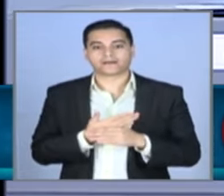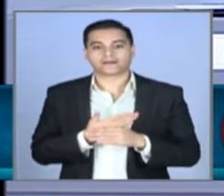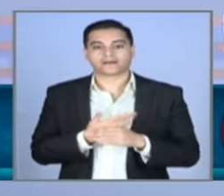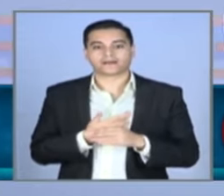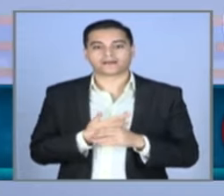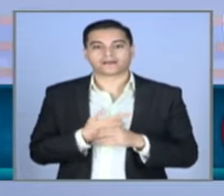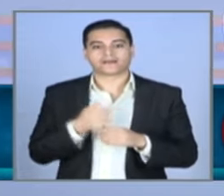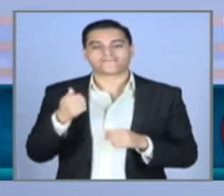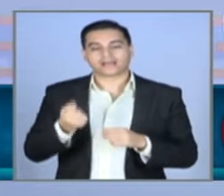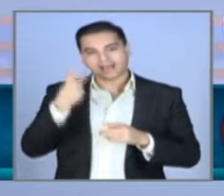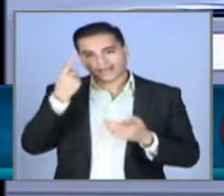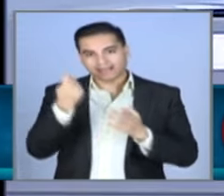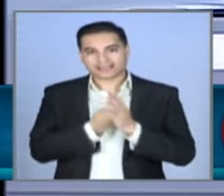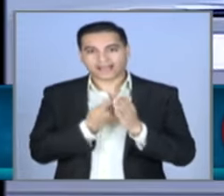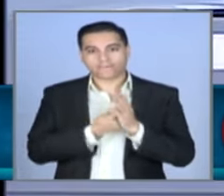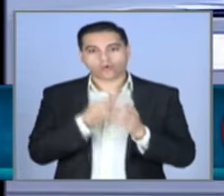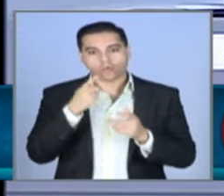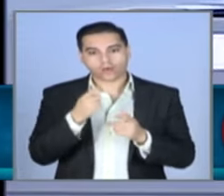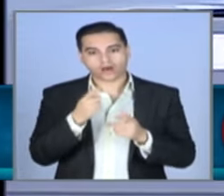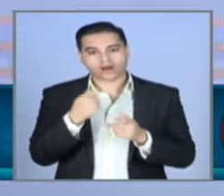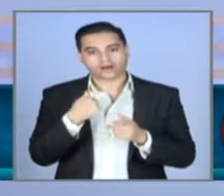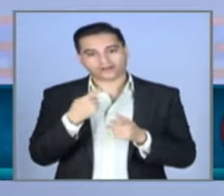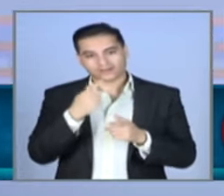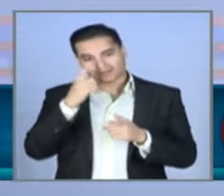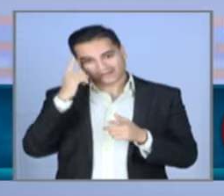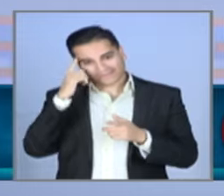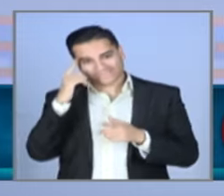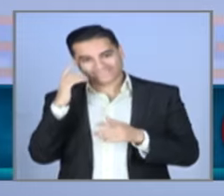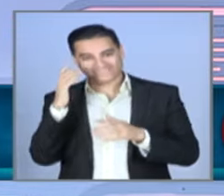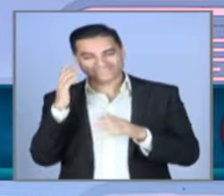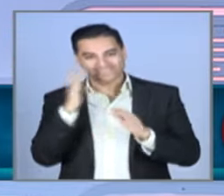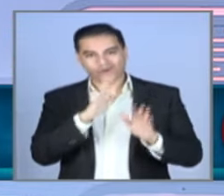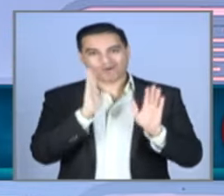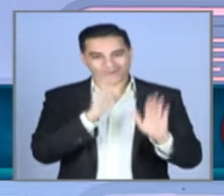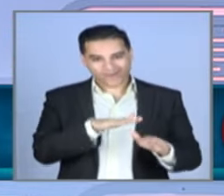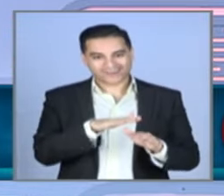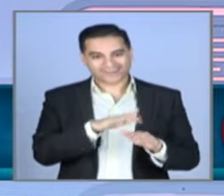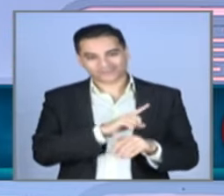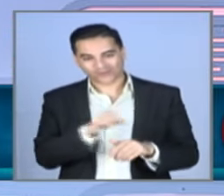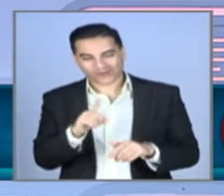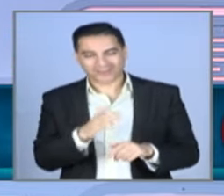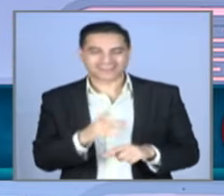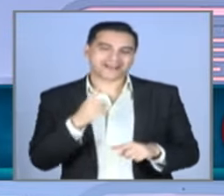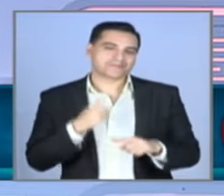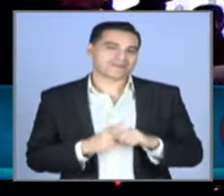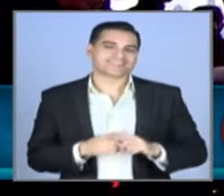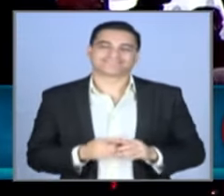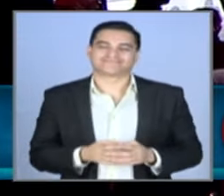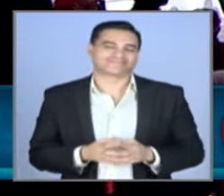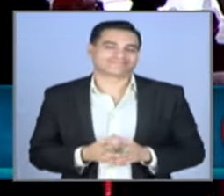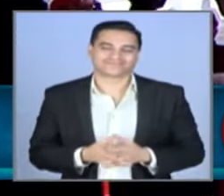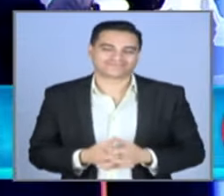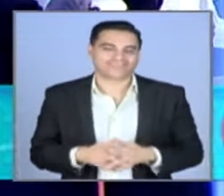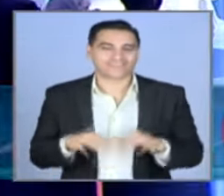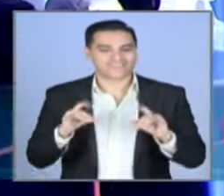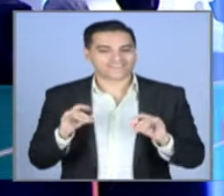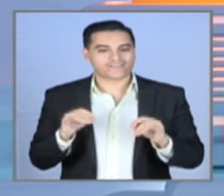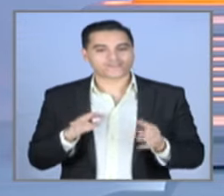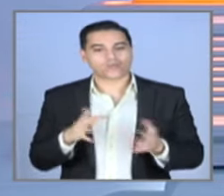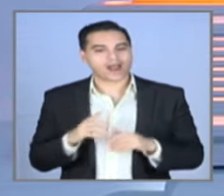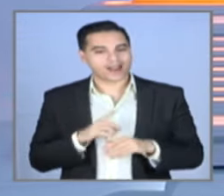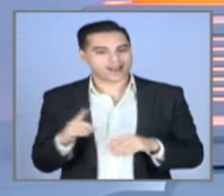الكتابة. بتحاول تقنعني. هتقتنع. لا مش هقتنع. لا خلاص. إجابة خاطئة. 50-50 ولا